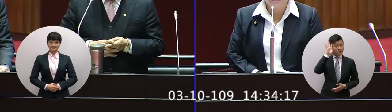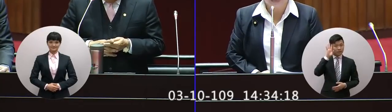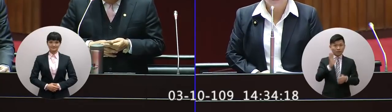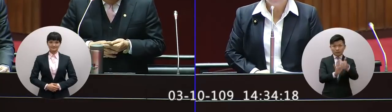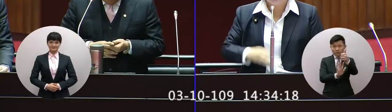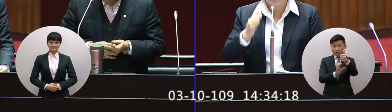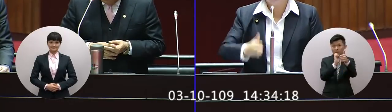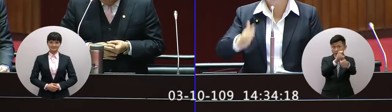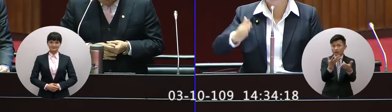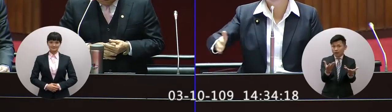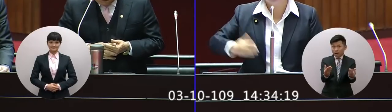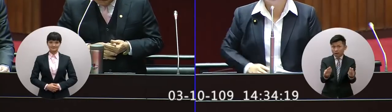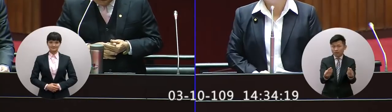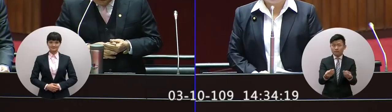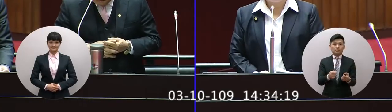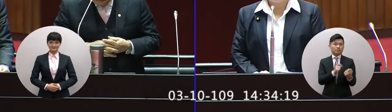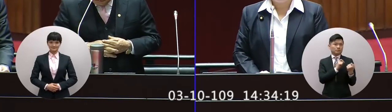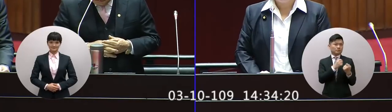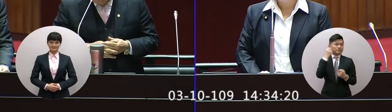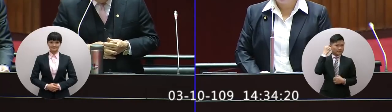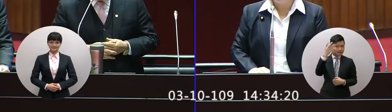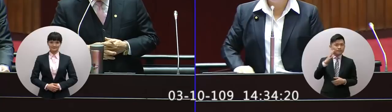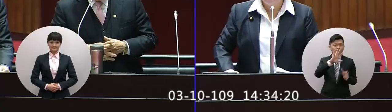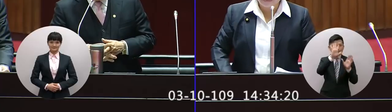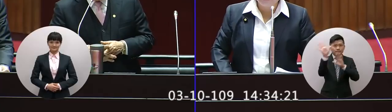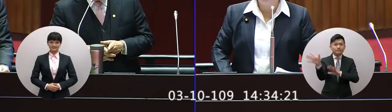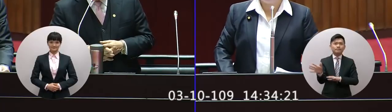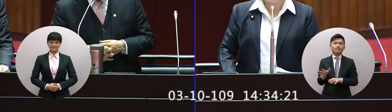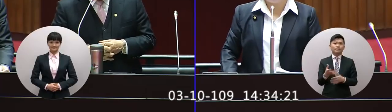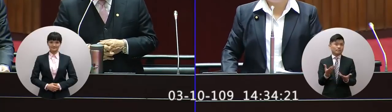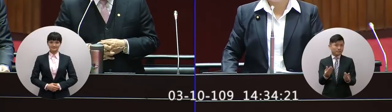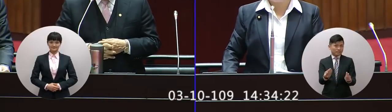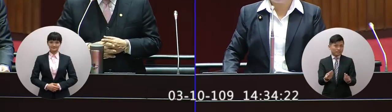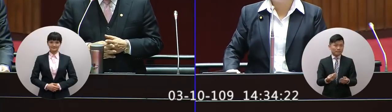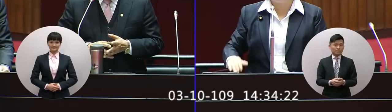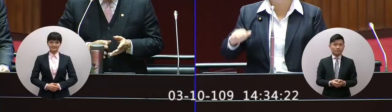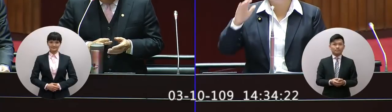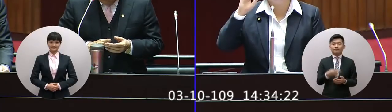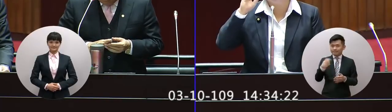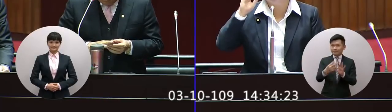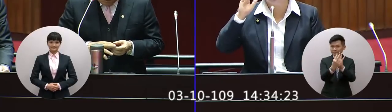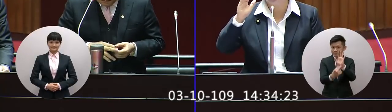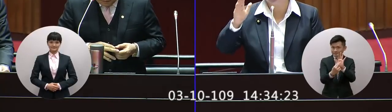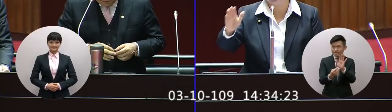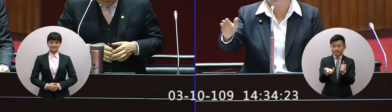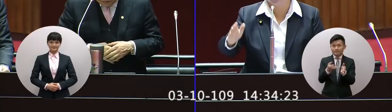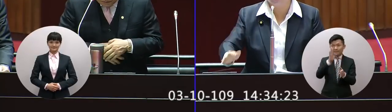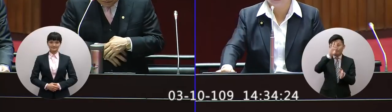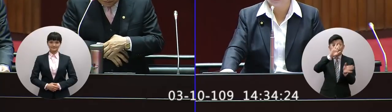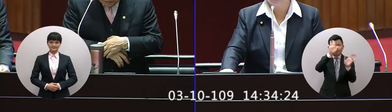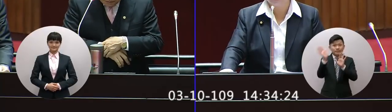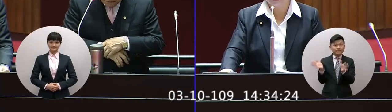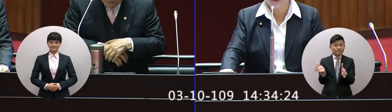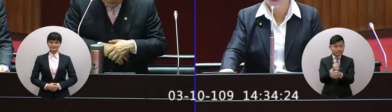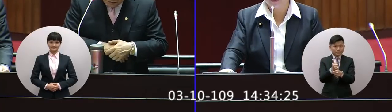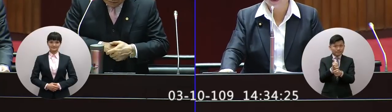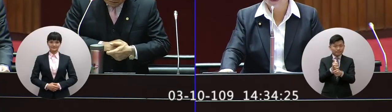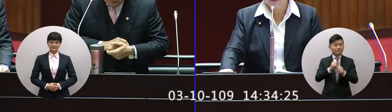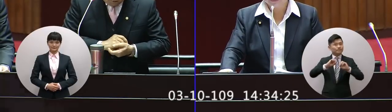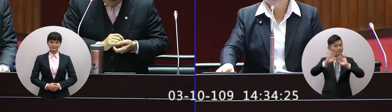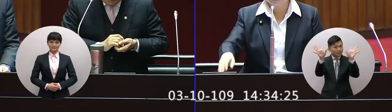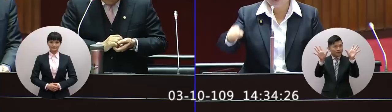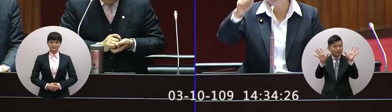都没有跟你讲最新进度啊。所以再一次的说明，刚刚疫情中心所说的，一